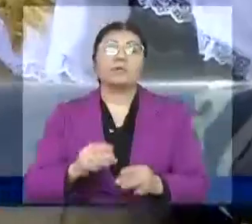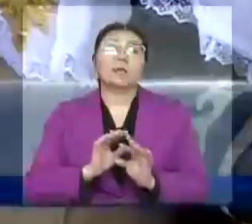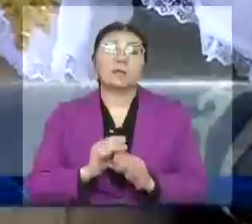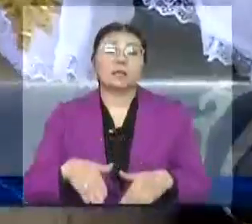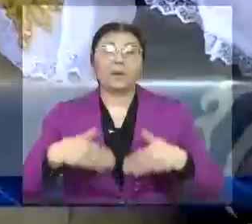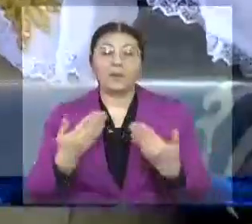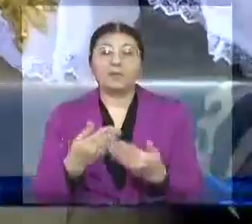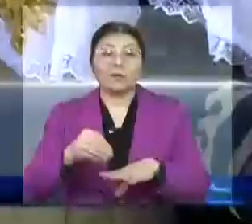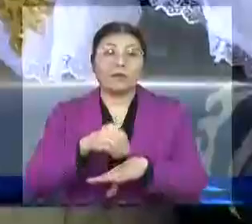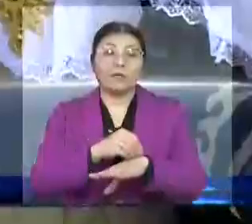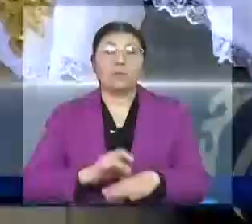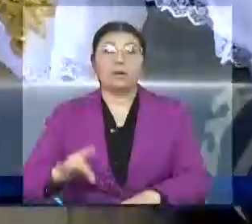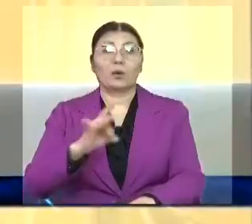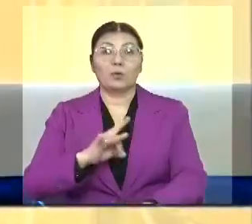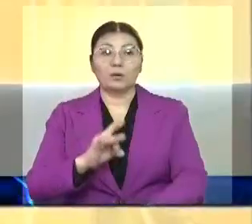района.